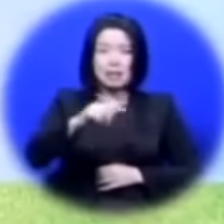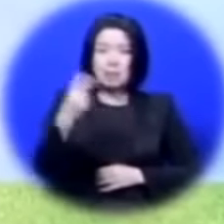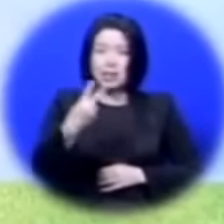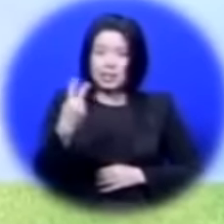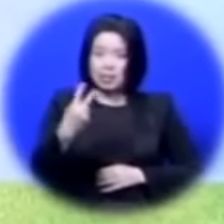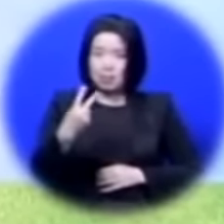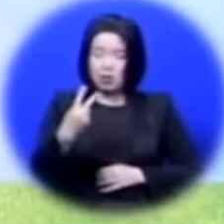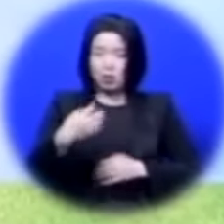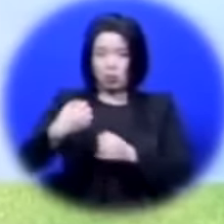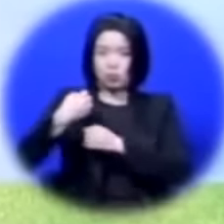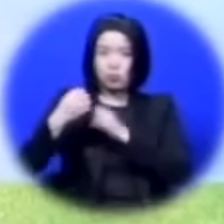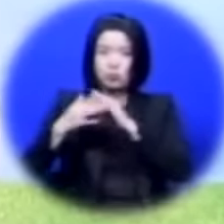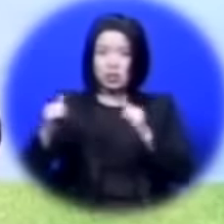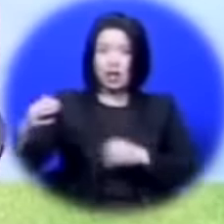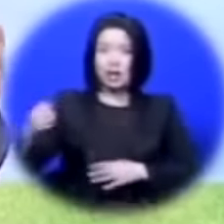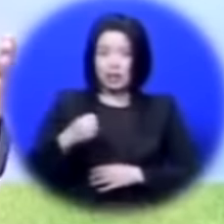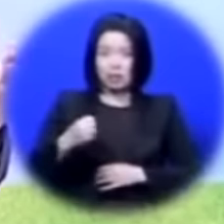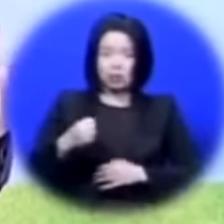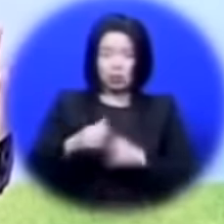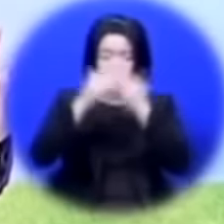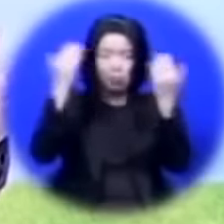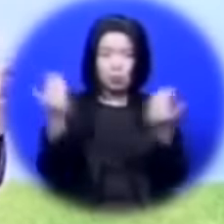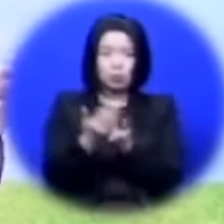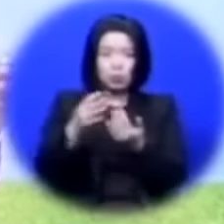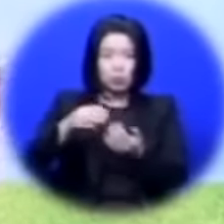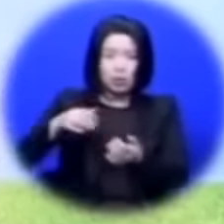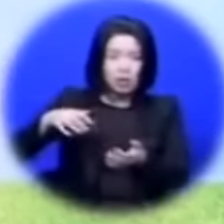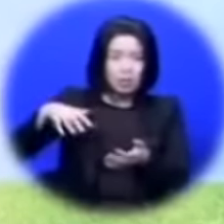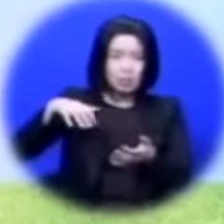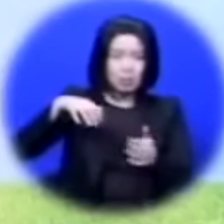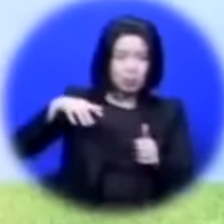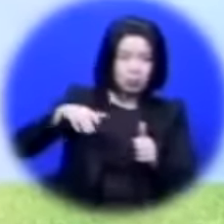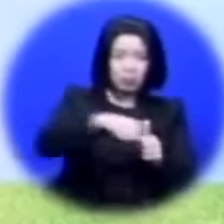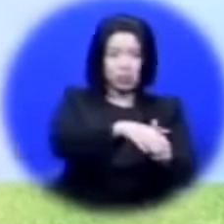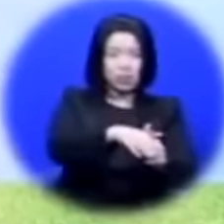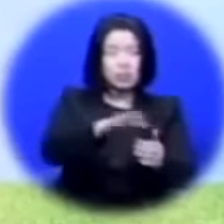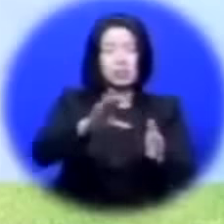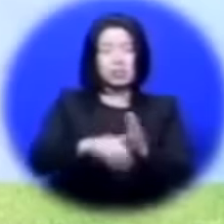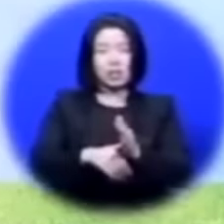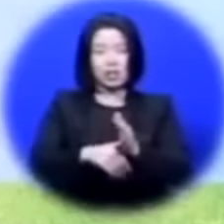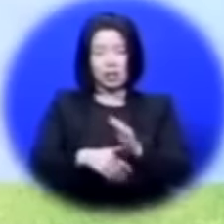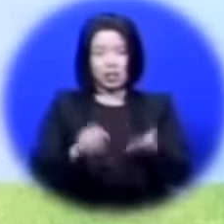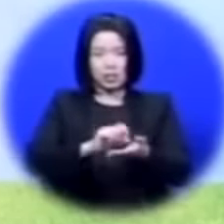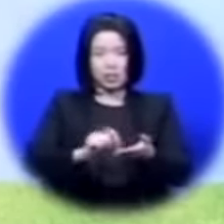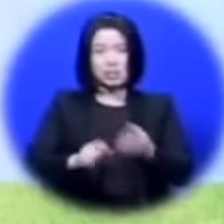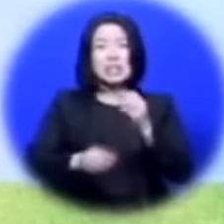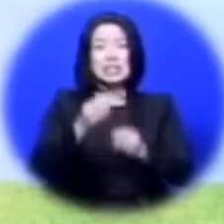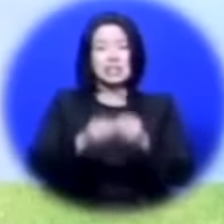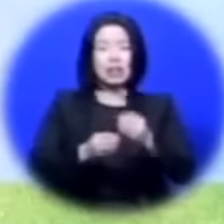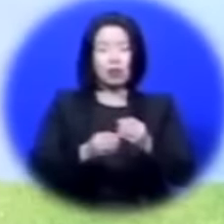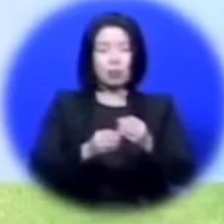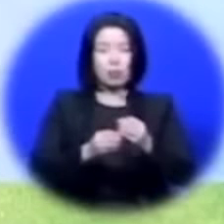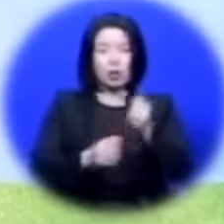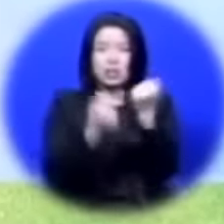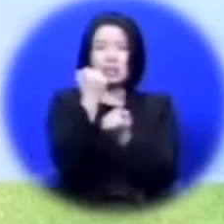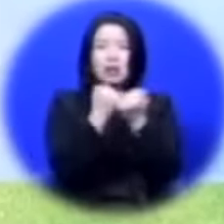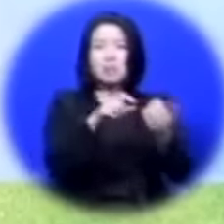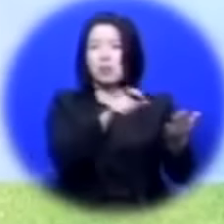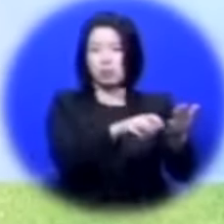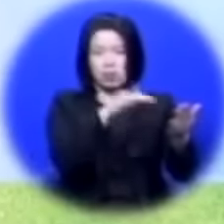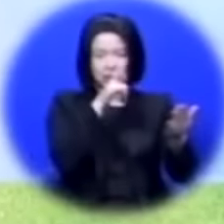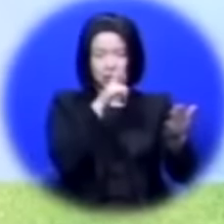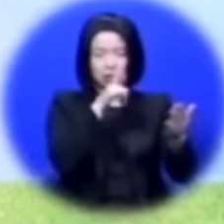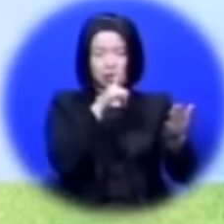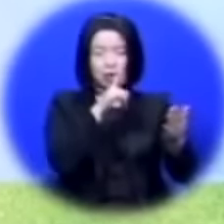군사를 다 멸절 시켰을 때 쓴시다 그렇게 나옵니다데 다윗이